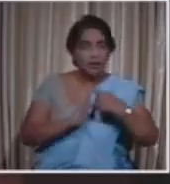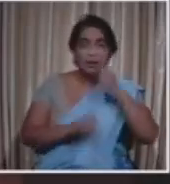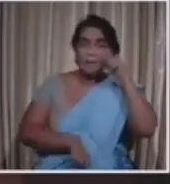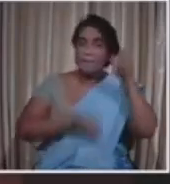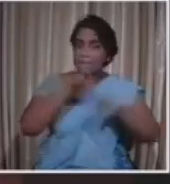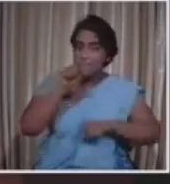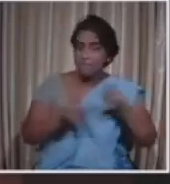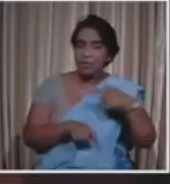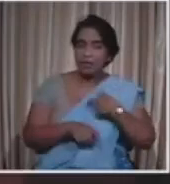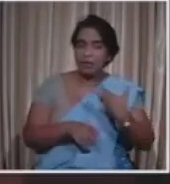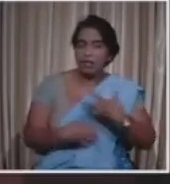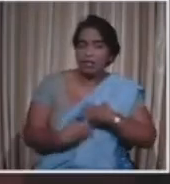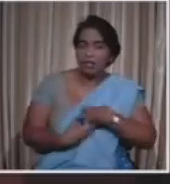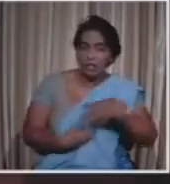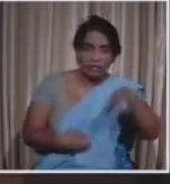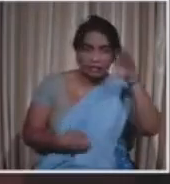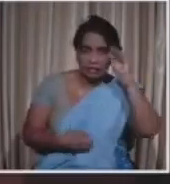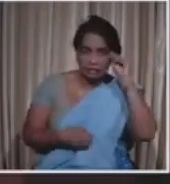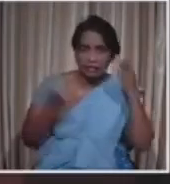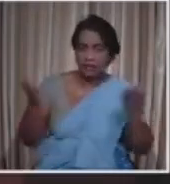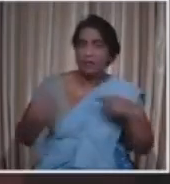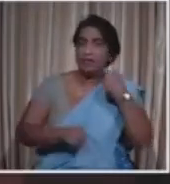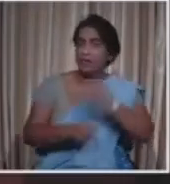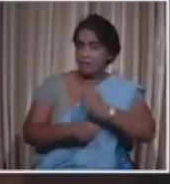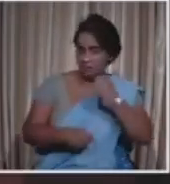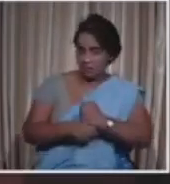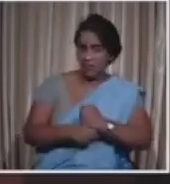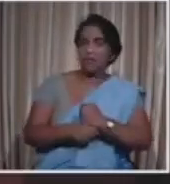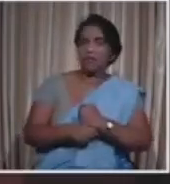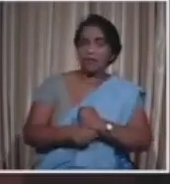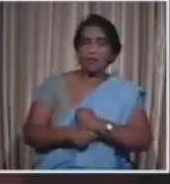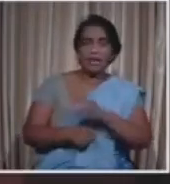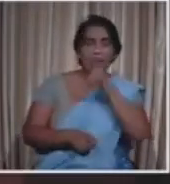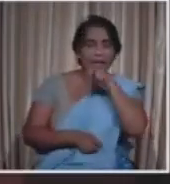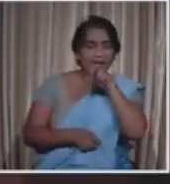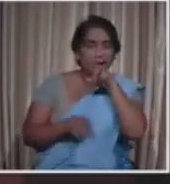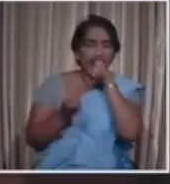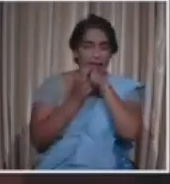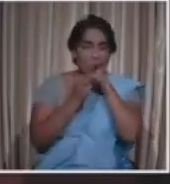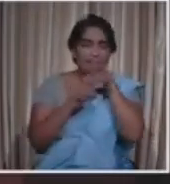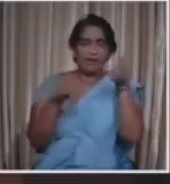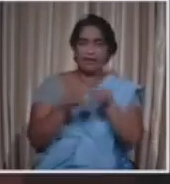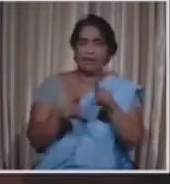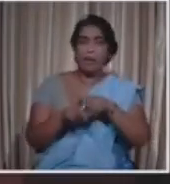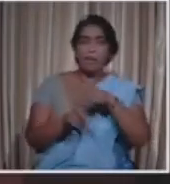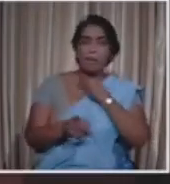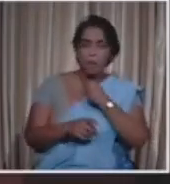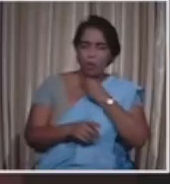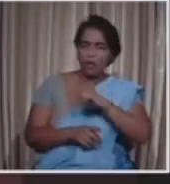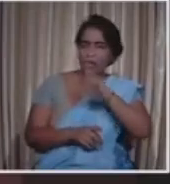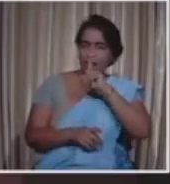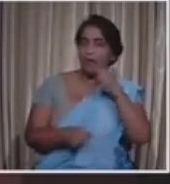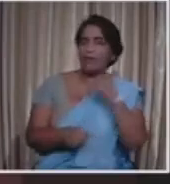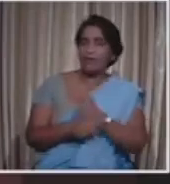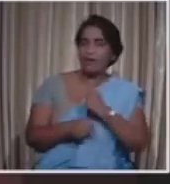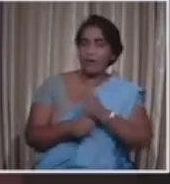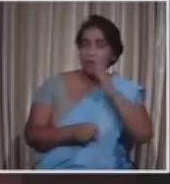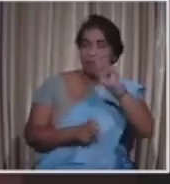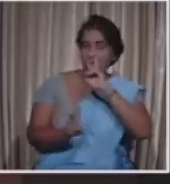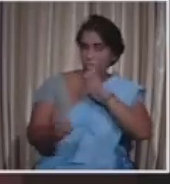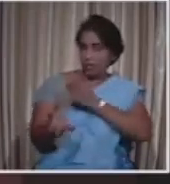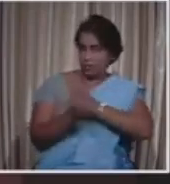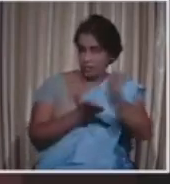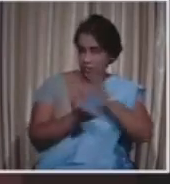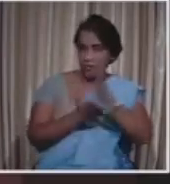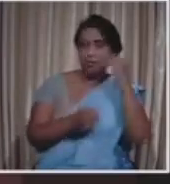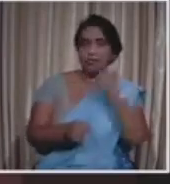ජනතාවගේ කැක්කුම තේරෙන්නේ නැති මේ ආණ්ඩුව මේ ගිරාපෝතක ආණ්ඩුව බොරු කියන ආණ්ඩුව ජනතාව රවට්ටන